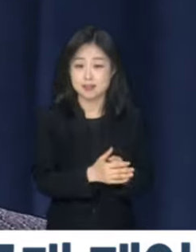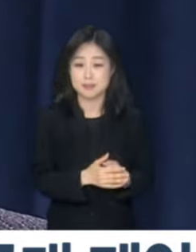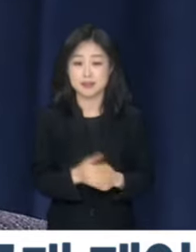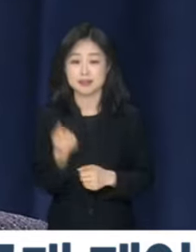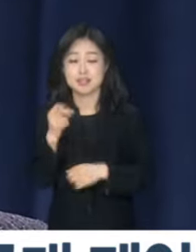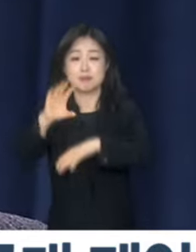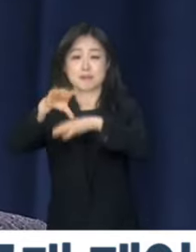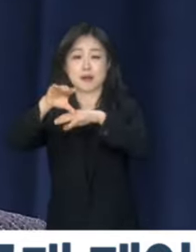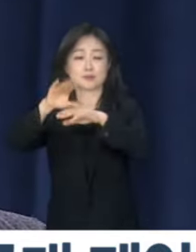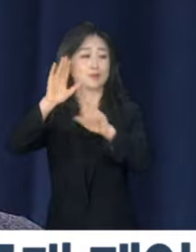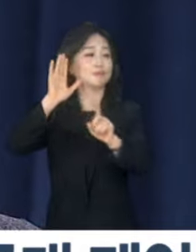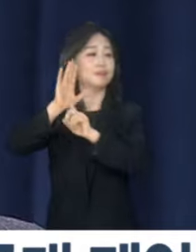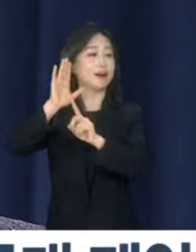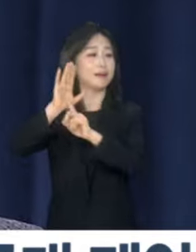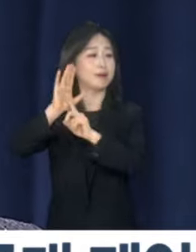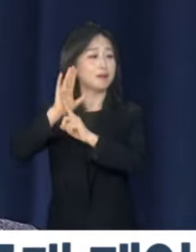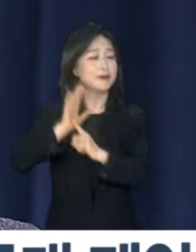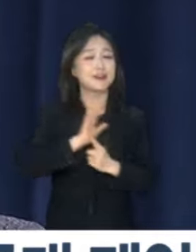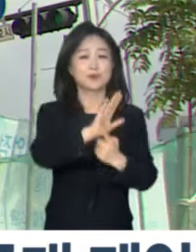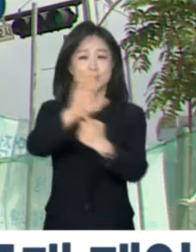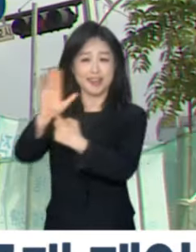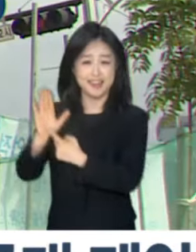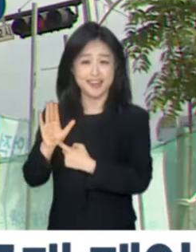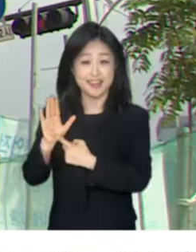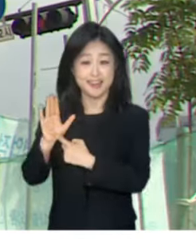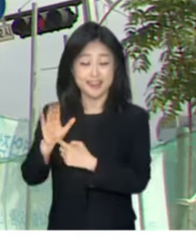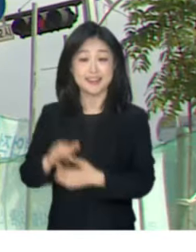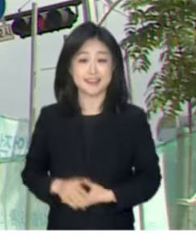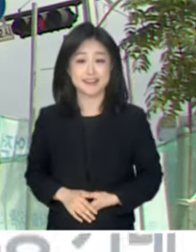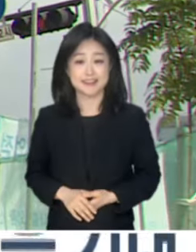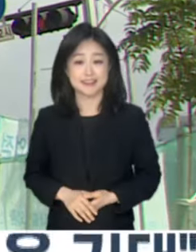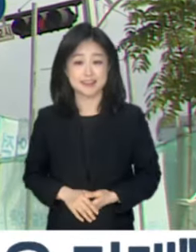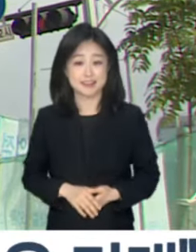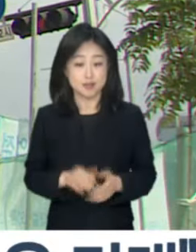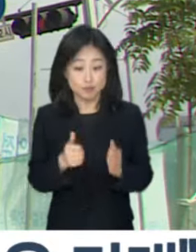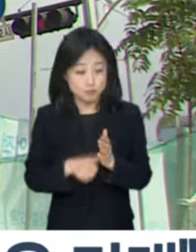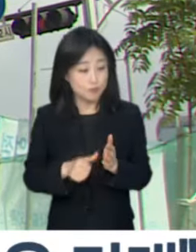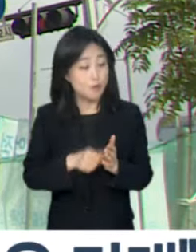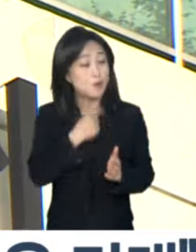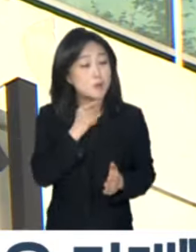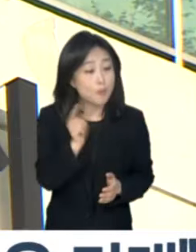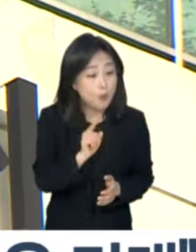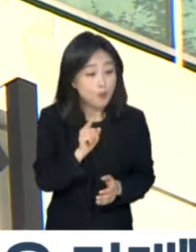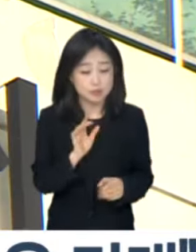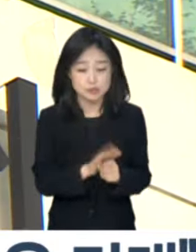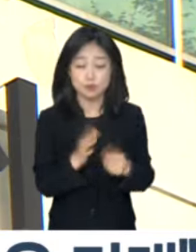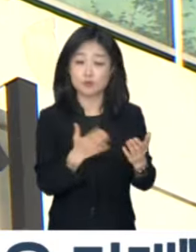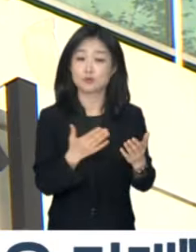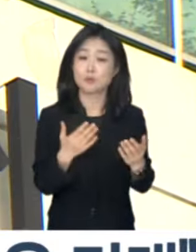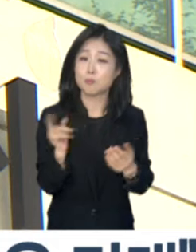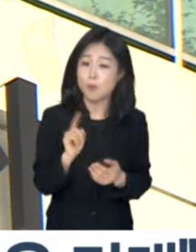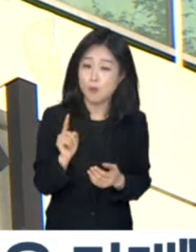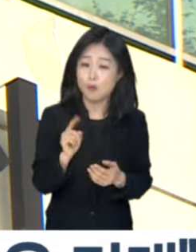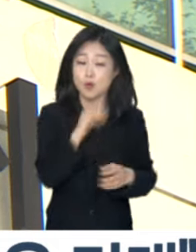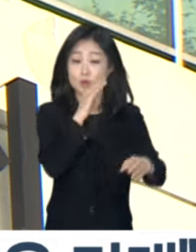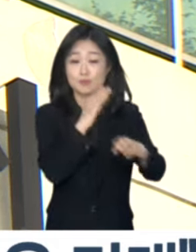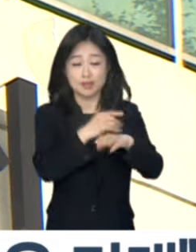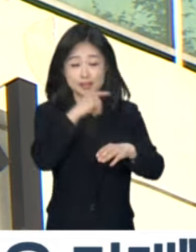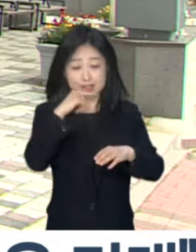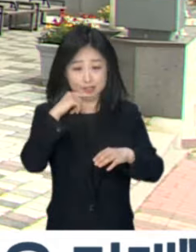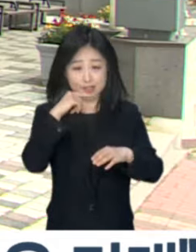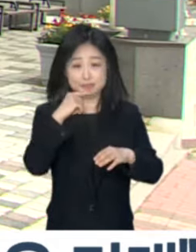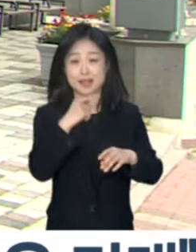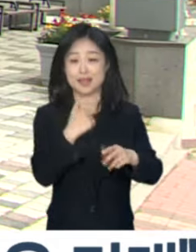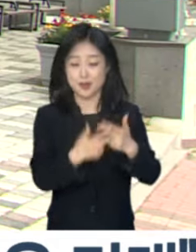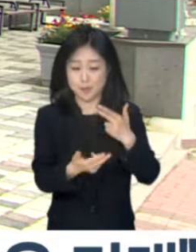브리핑을 통해 지원 의사를 공개 전달한 겁니다. 한정은 지원 품목과 규모, 지원 방식에 대해서는 북한 적십자회